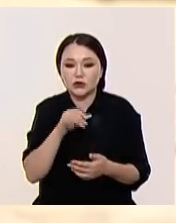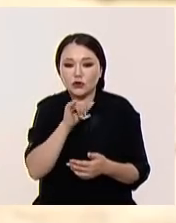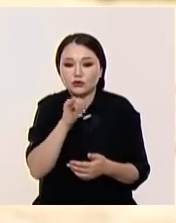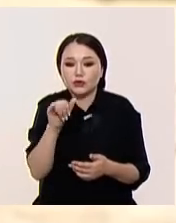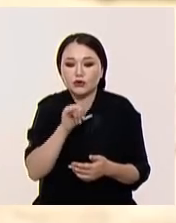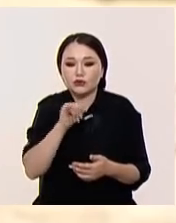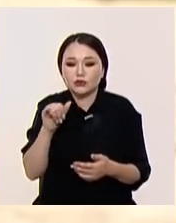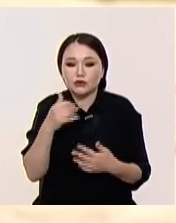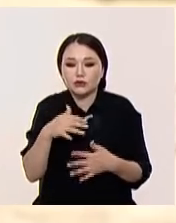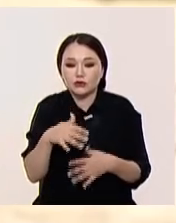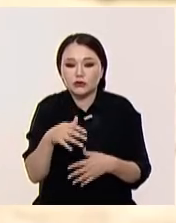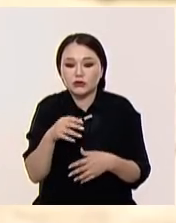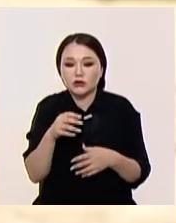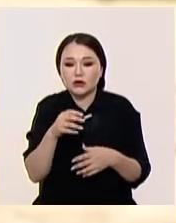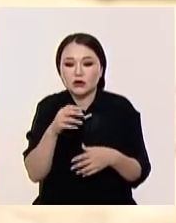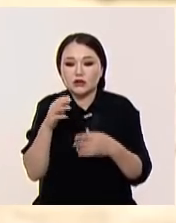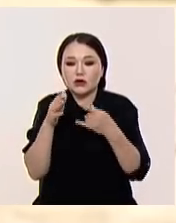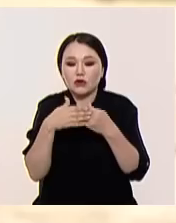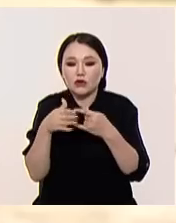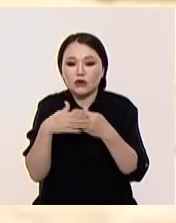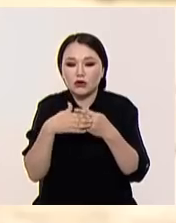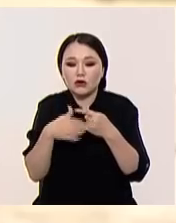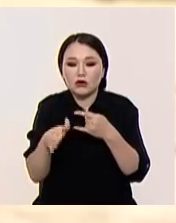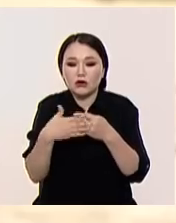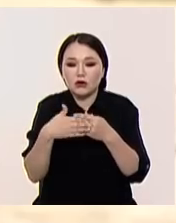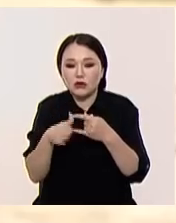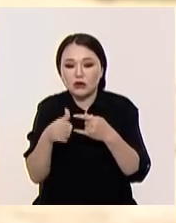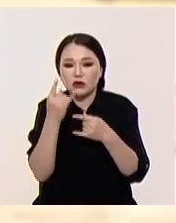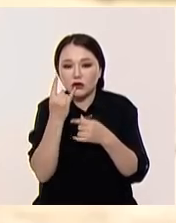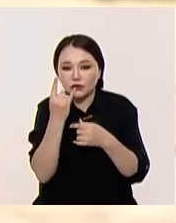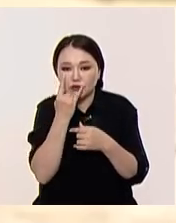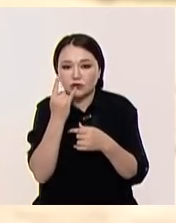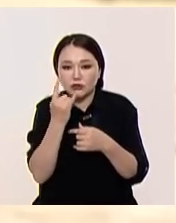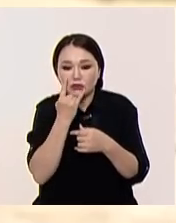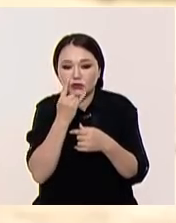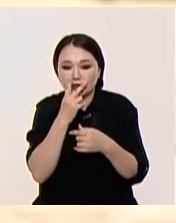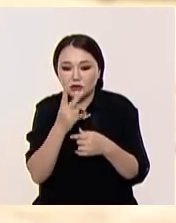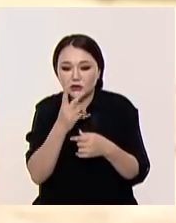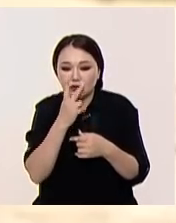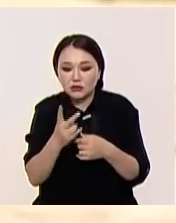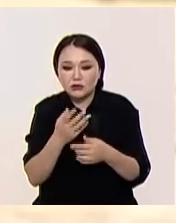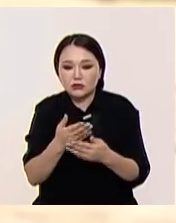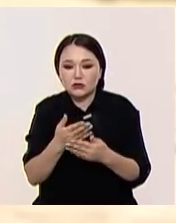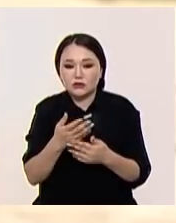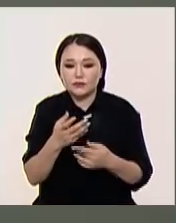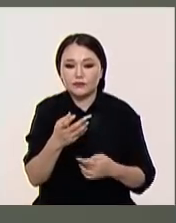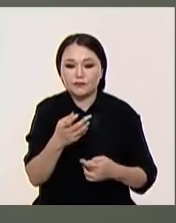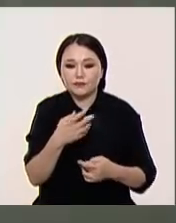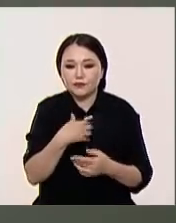Улайды, дәрі зат айтып кетеді. Терезеден жап, терезеден аш, терезеге қарай жүгіреді. Баланы танымай